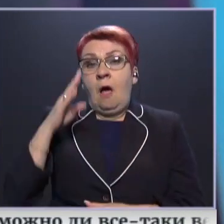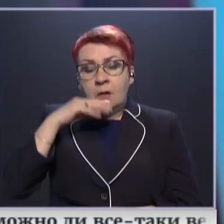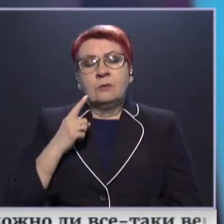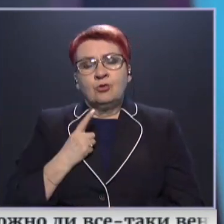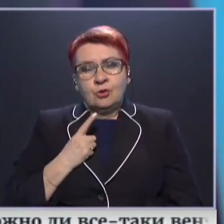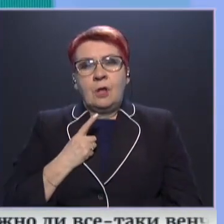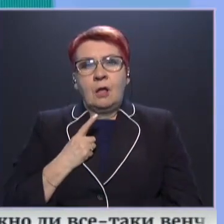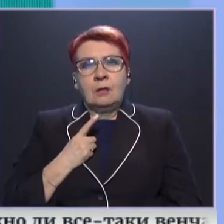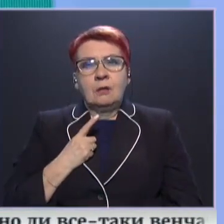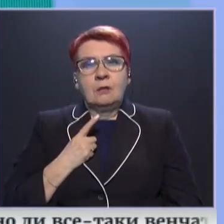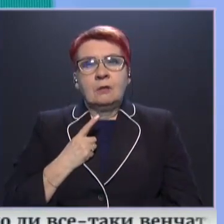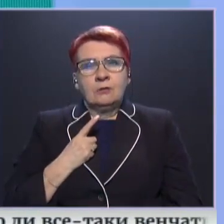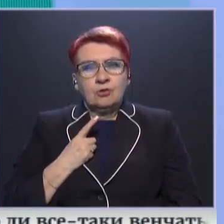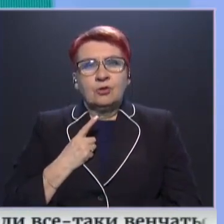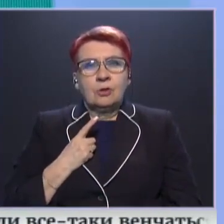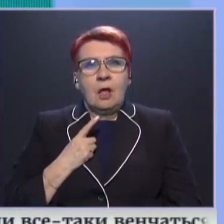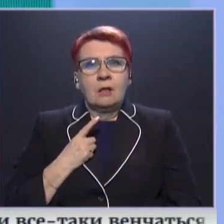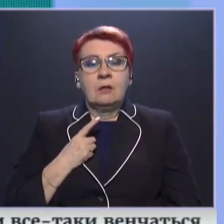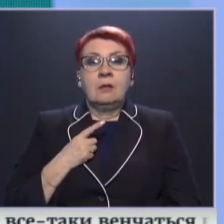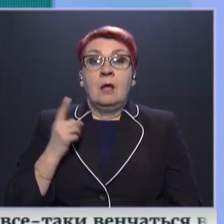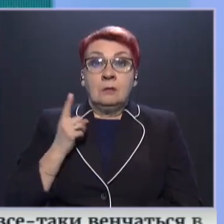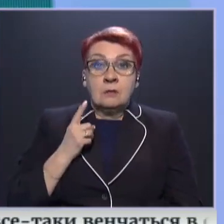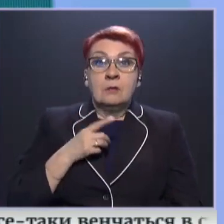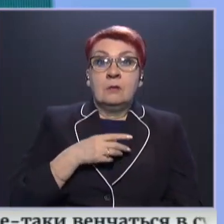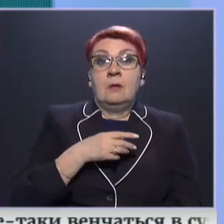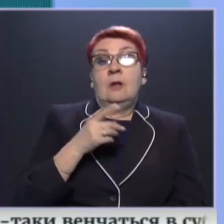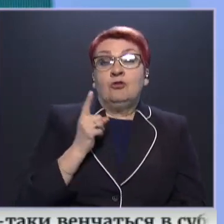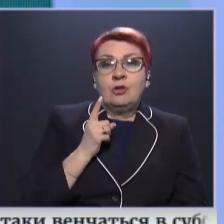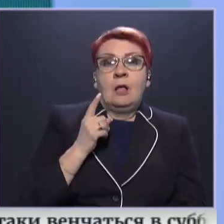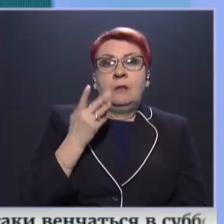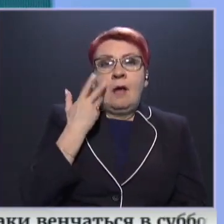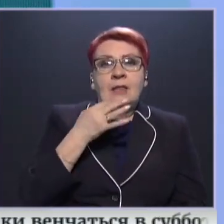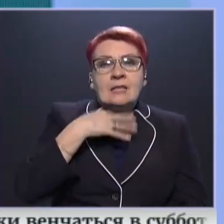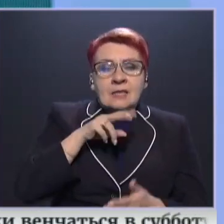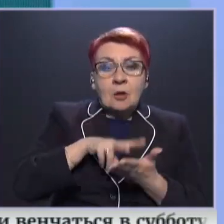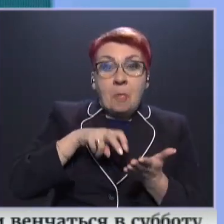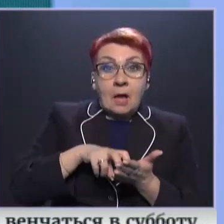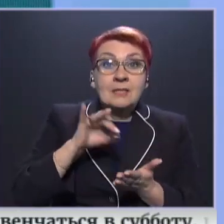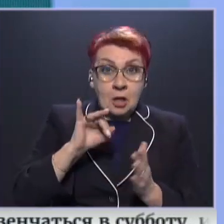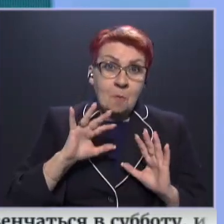не помогал ему. Ждал, пока сын покается, пока он обратится. Понимаете, это обращение